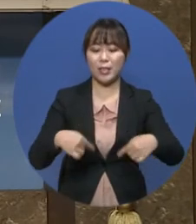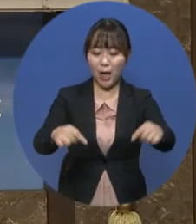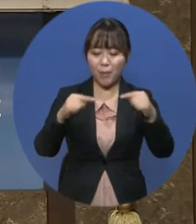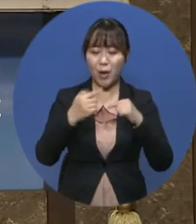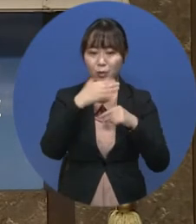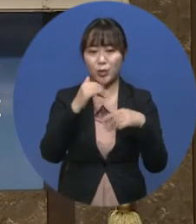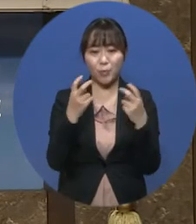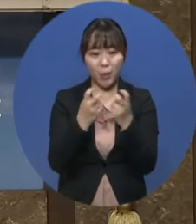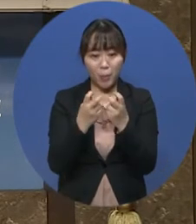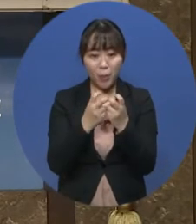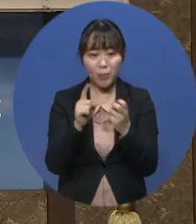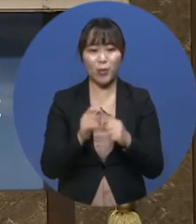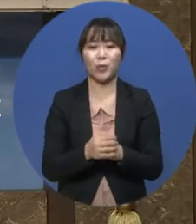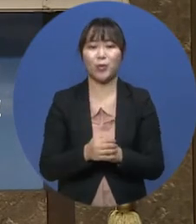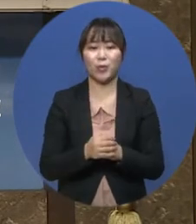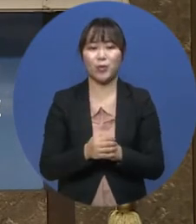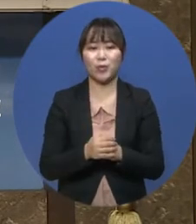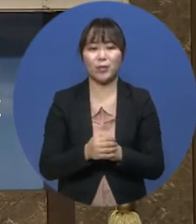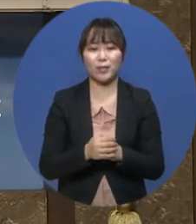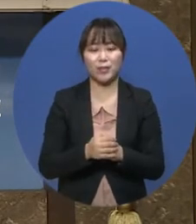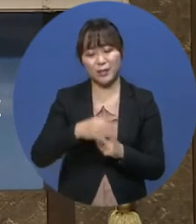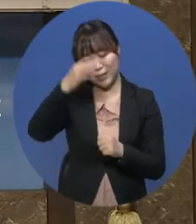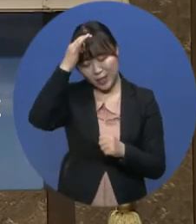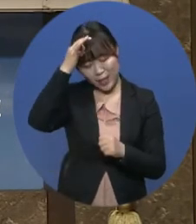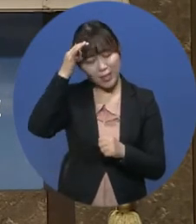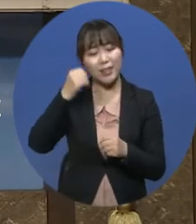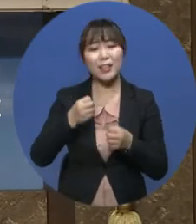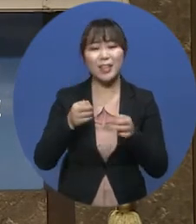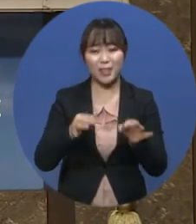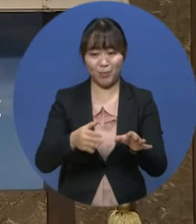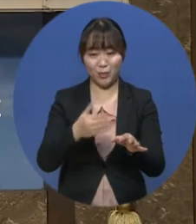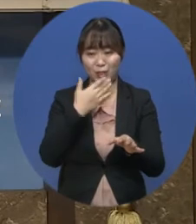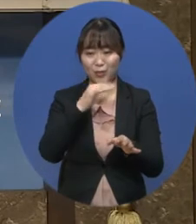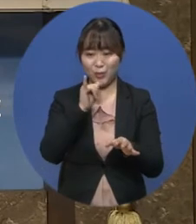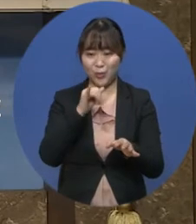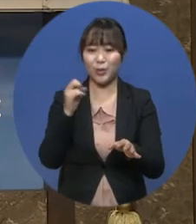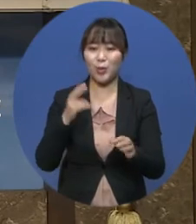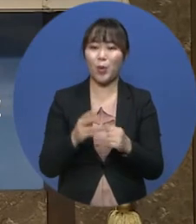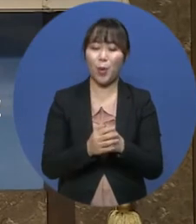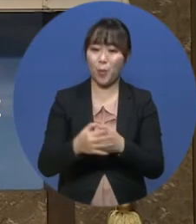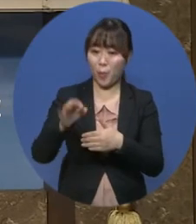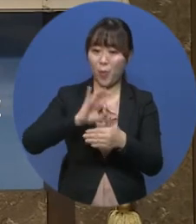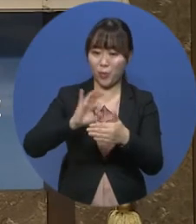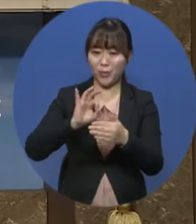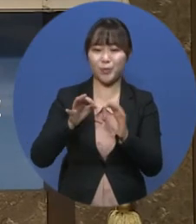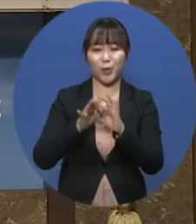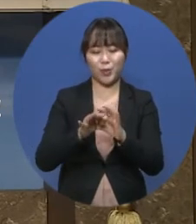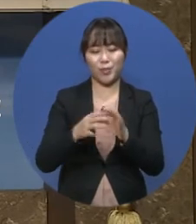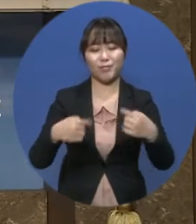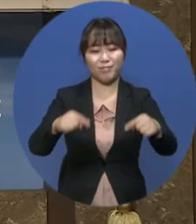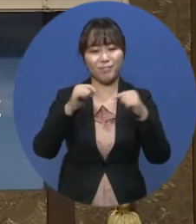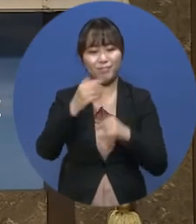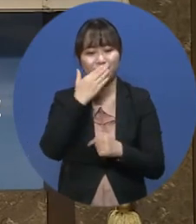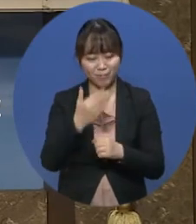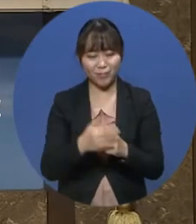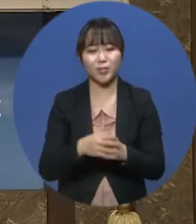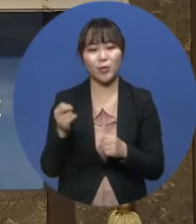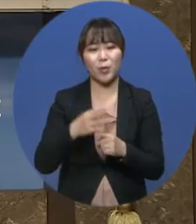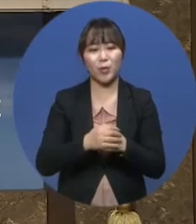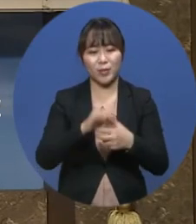있는 방법은 바로 재능기부로 참여하실 수도 있고 또 모금으로 도 참여하실 수 있고